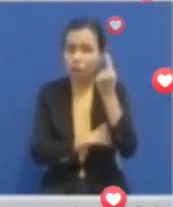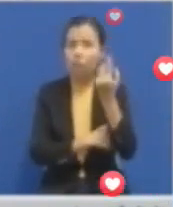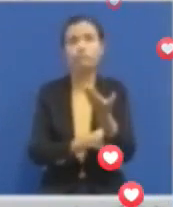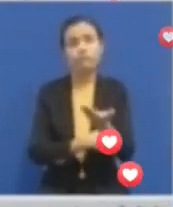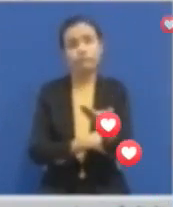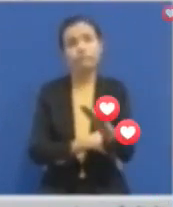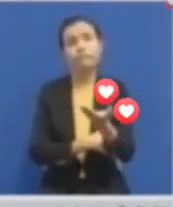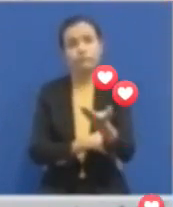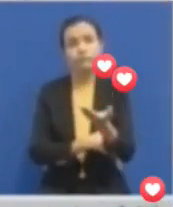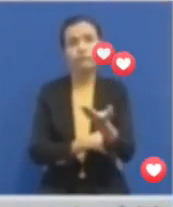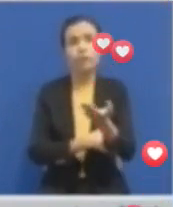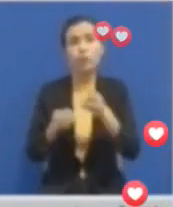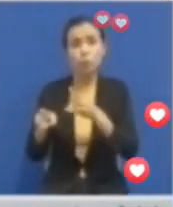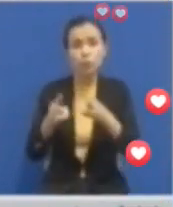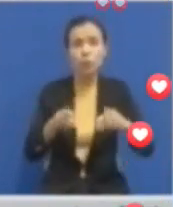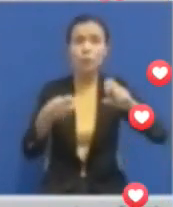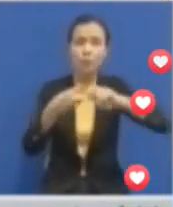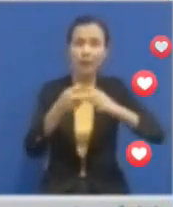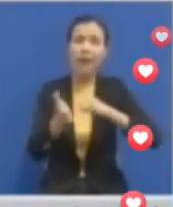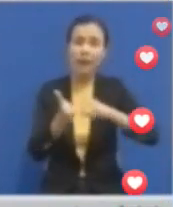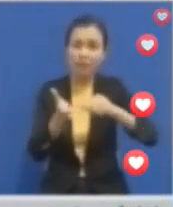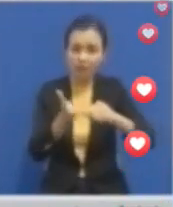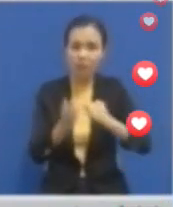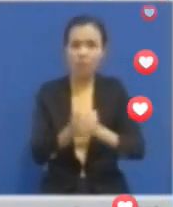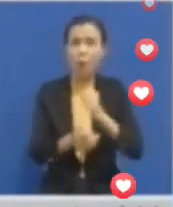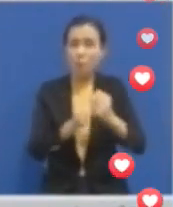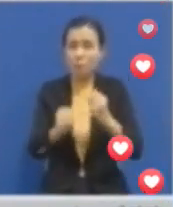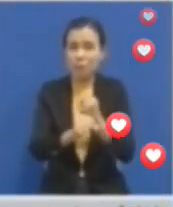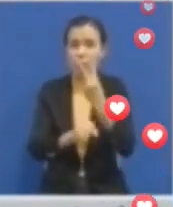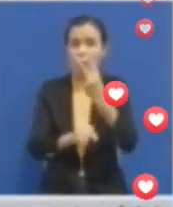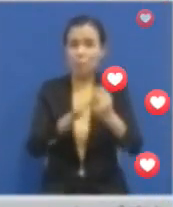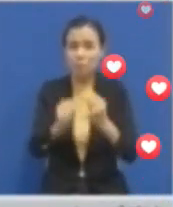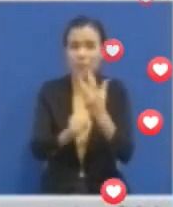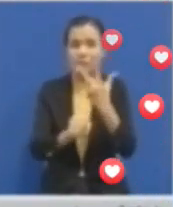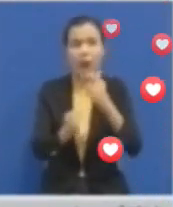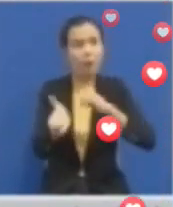ได้หาแนวทางการแก้ไขเพราะ 2-3 ปีแล้วไม่สามารถแก้ไขให้ประชาชนได้ค่ะ